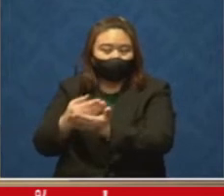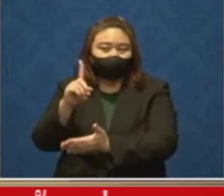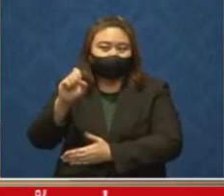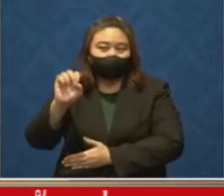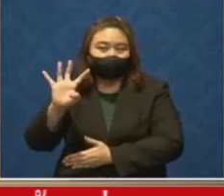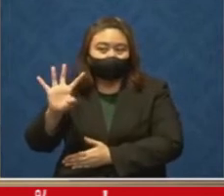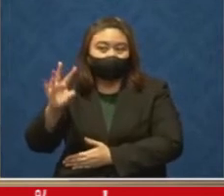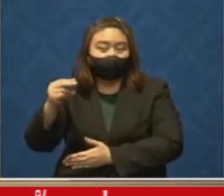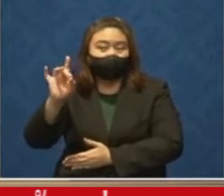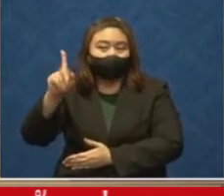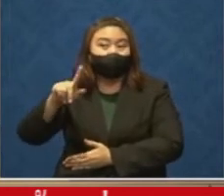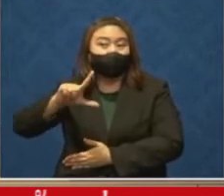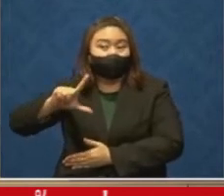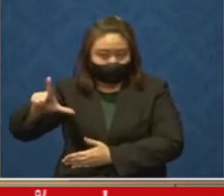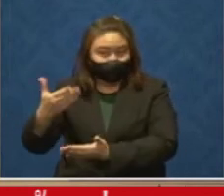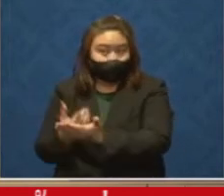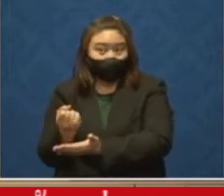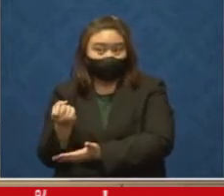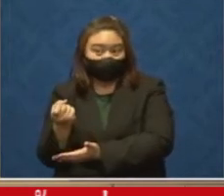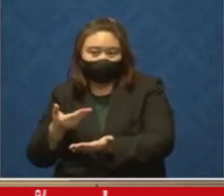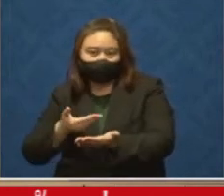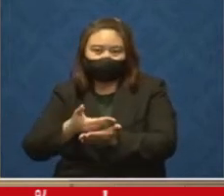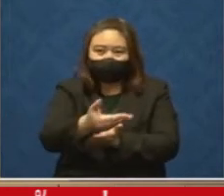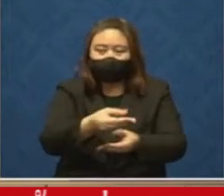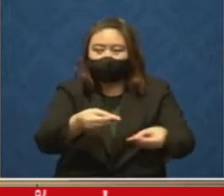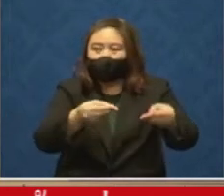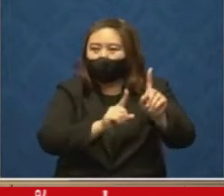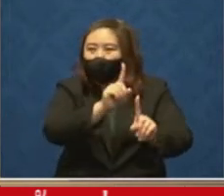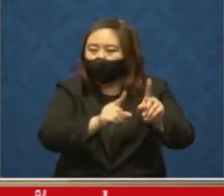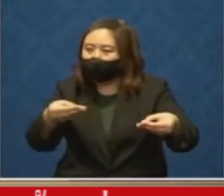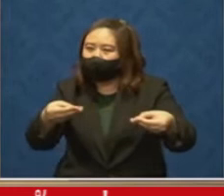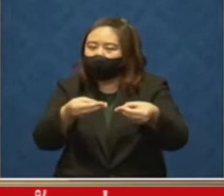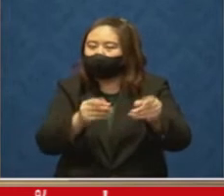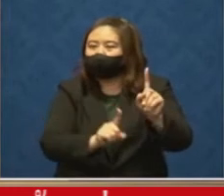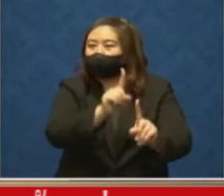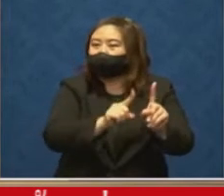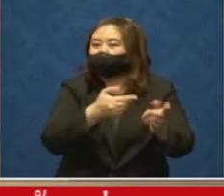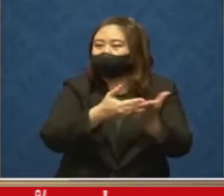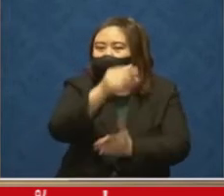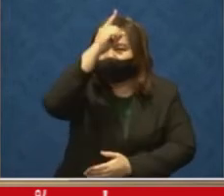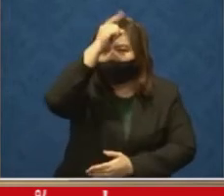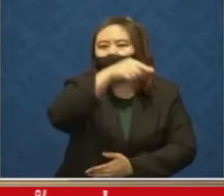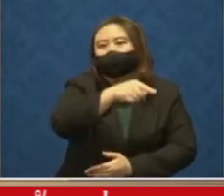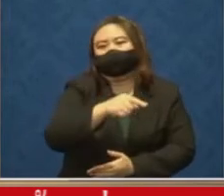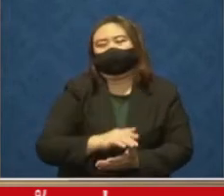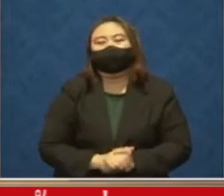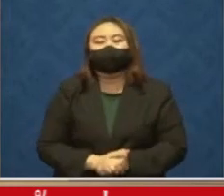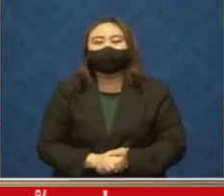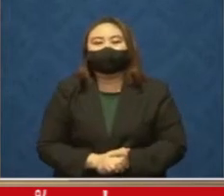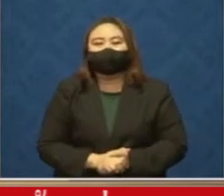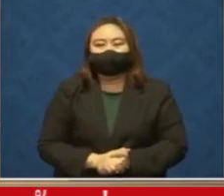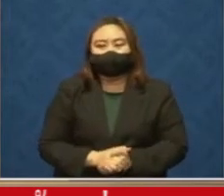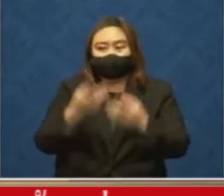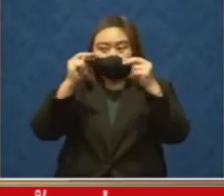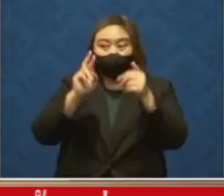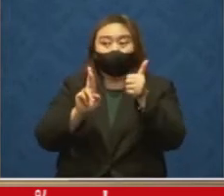เอาเงิน 148,000 ล้านสดๆไปซื้อหุ้นที่เรามันผมไม่ถามสุภาษณะพงครับ